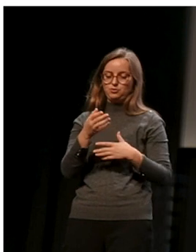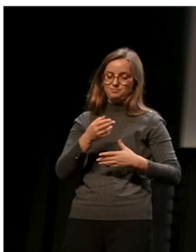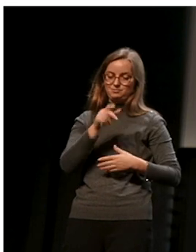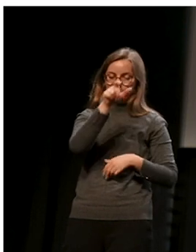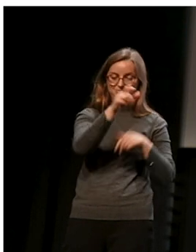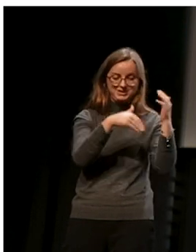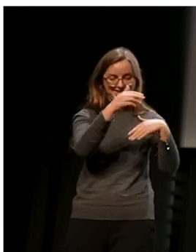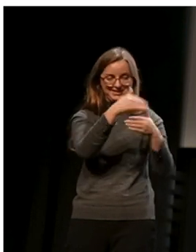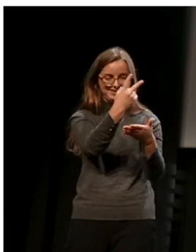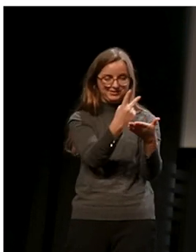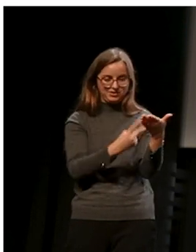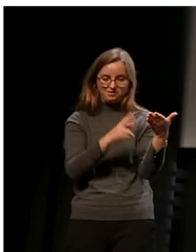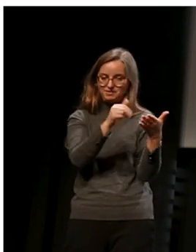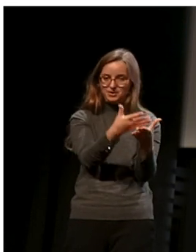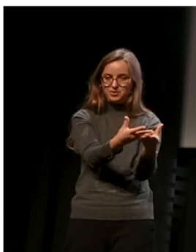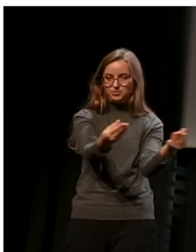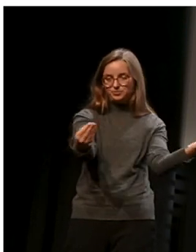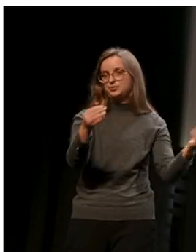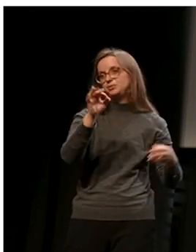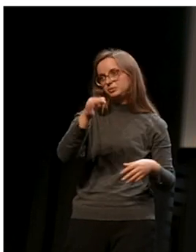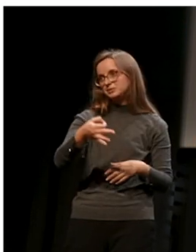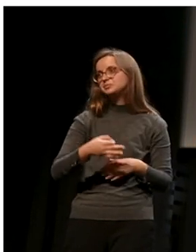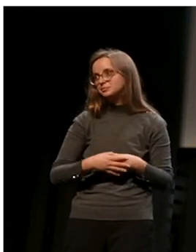disparaîtra. Mais Gaëtan.